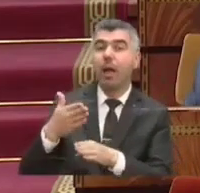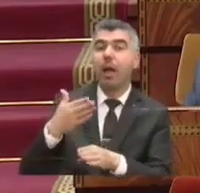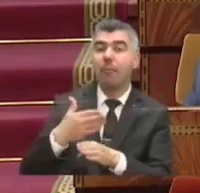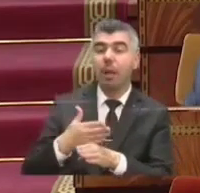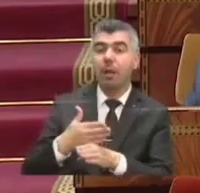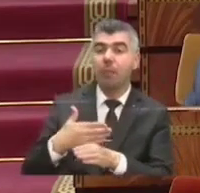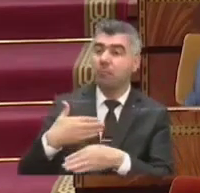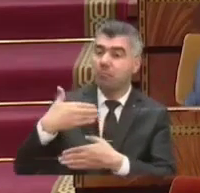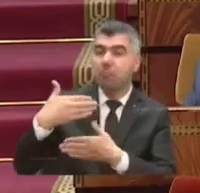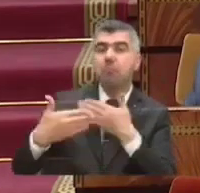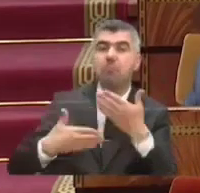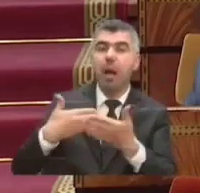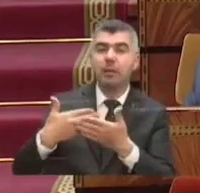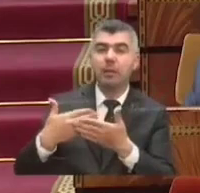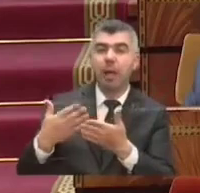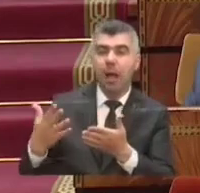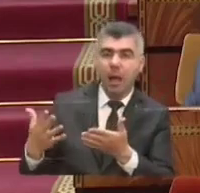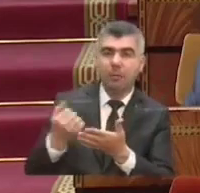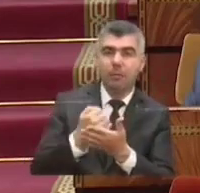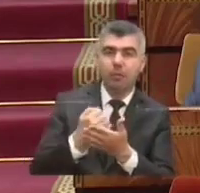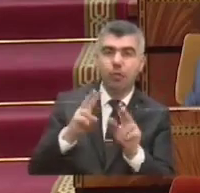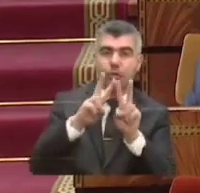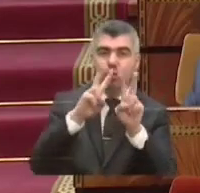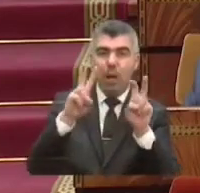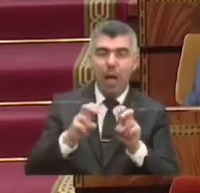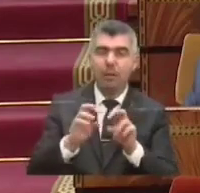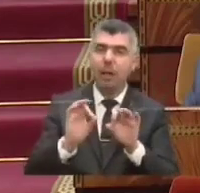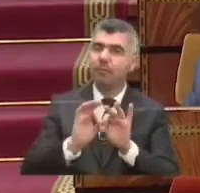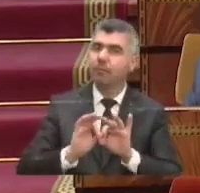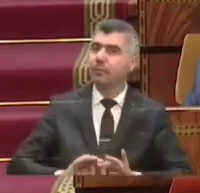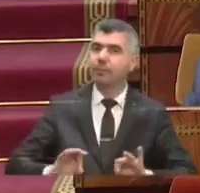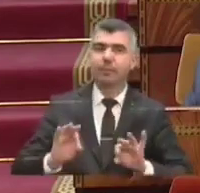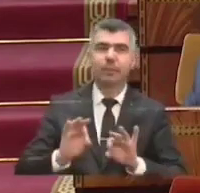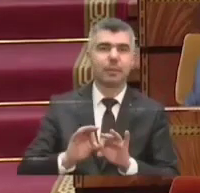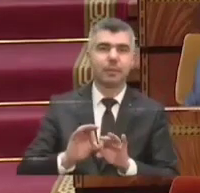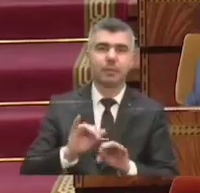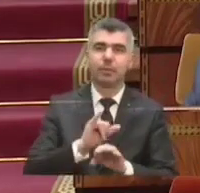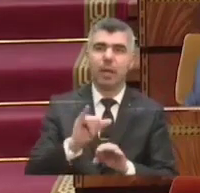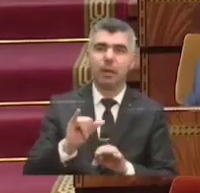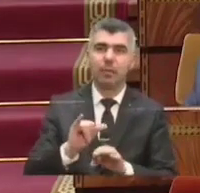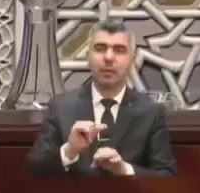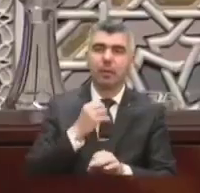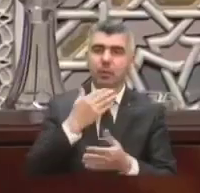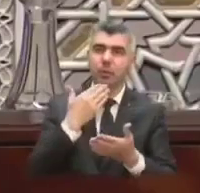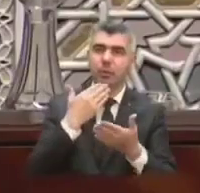مسارها لن يمكن هذه الفئة من شواهد جامعية معترف بها. وشكرا.